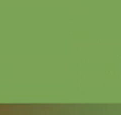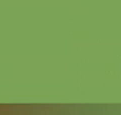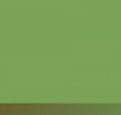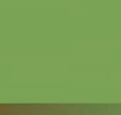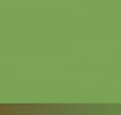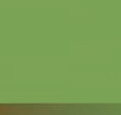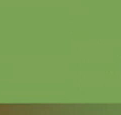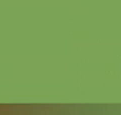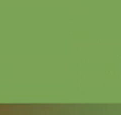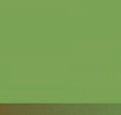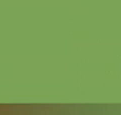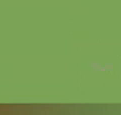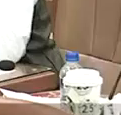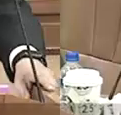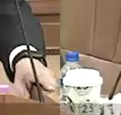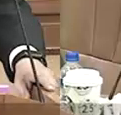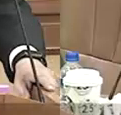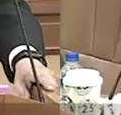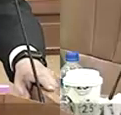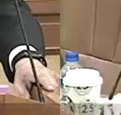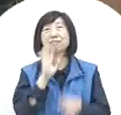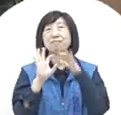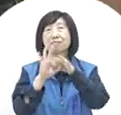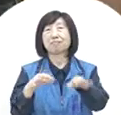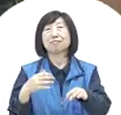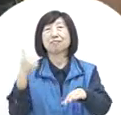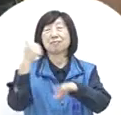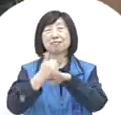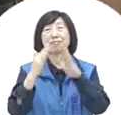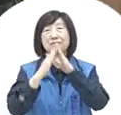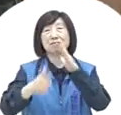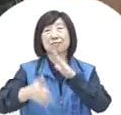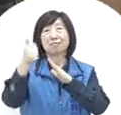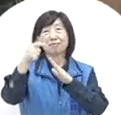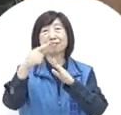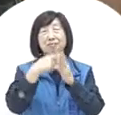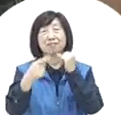这个是你这一次连任当选新北市市长的数字，